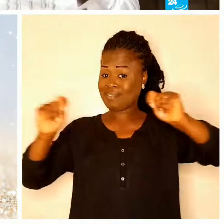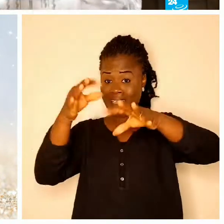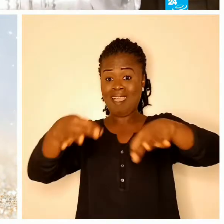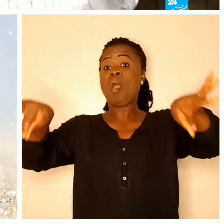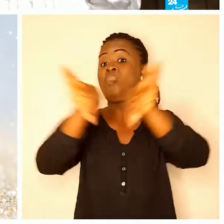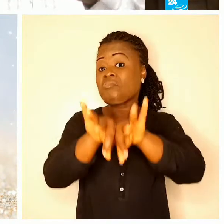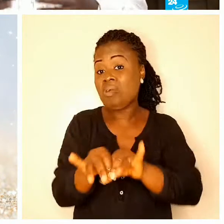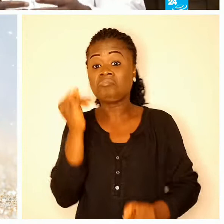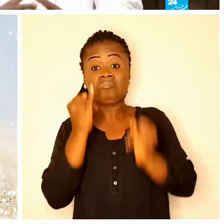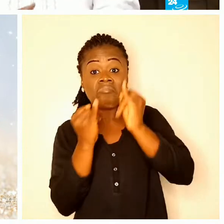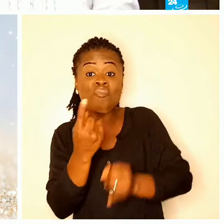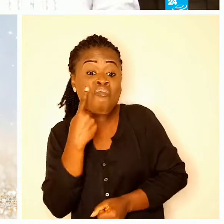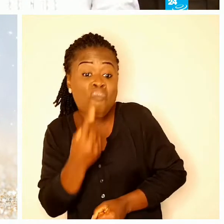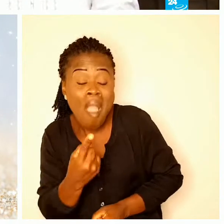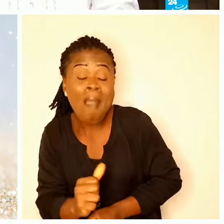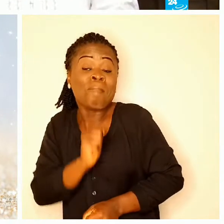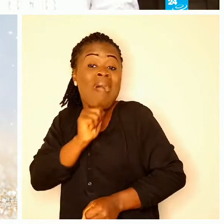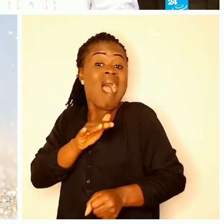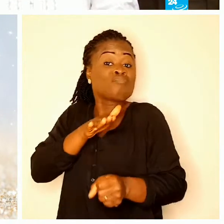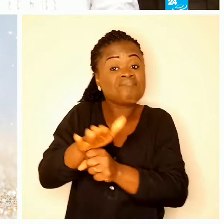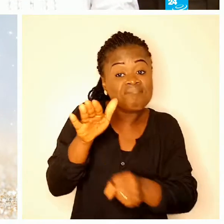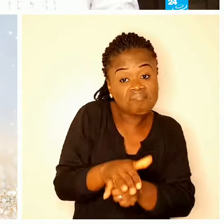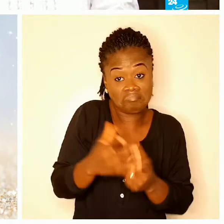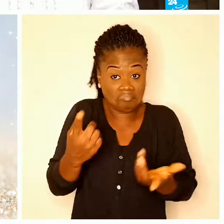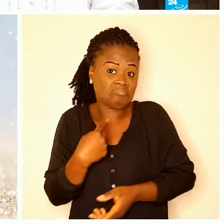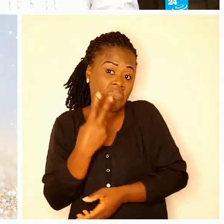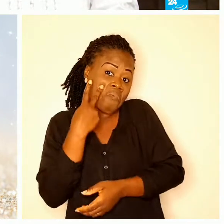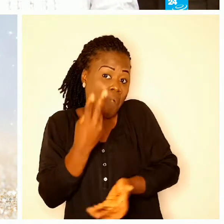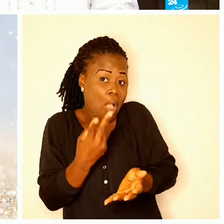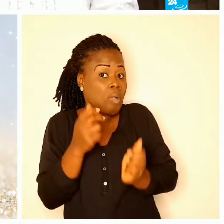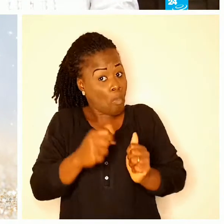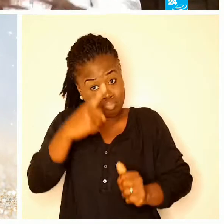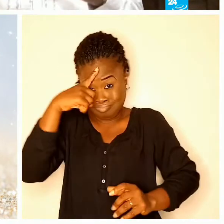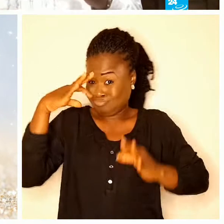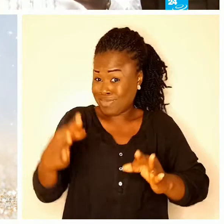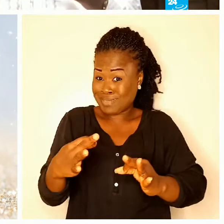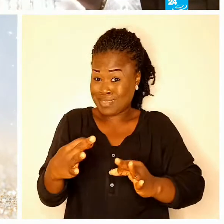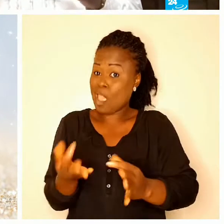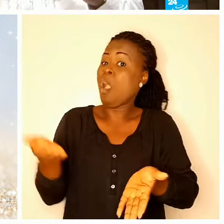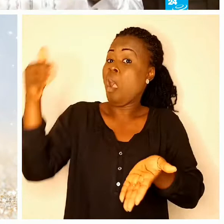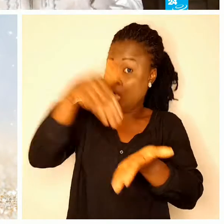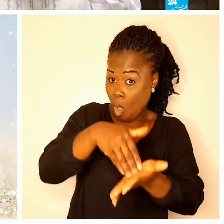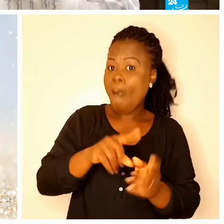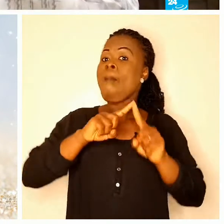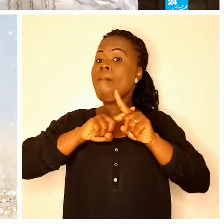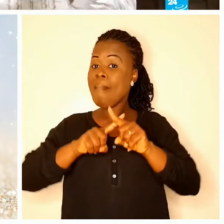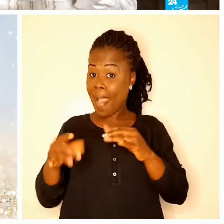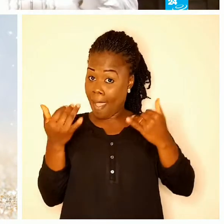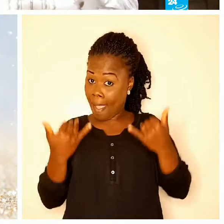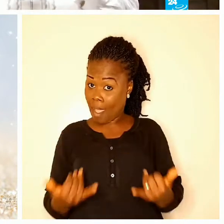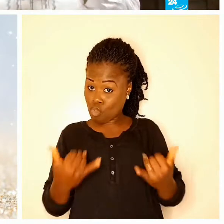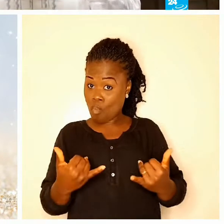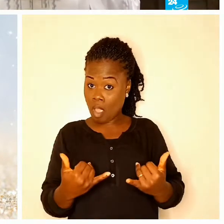pas, en fonction de l'évolution, nous n'exclurons pas d'aller vers des mesures plus fortes. Mais en attendant, j'avais